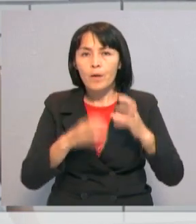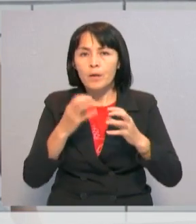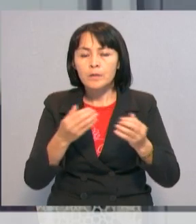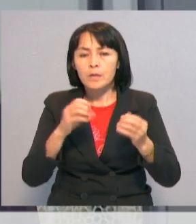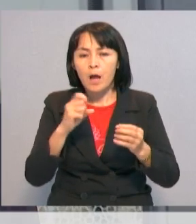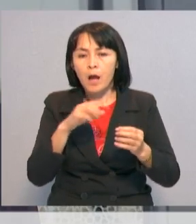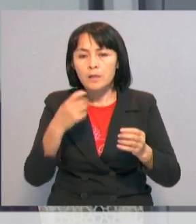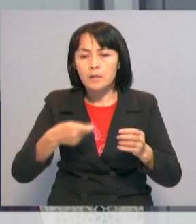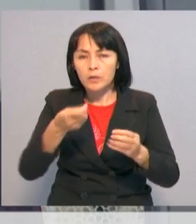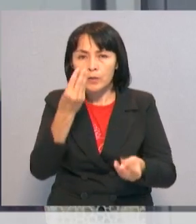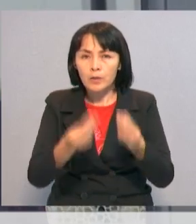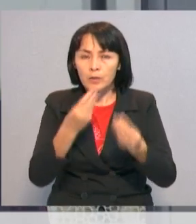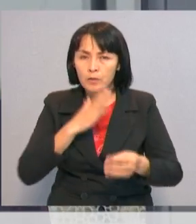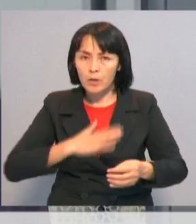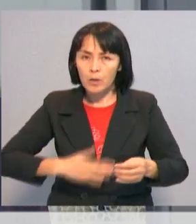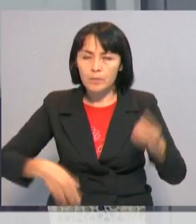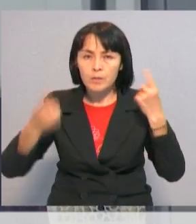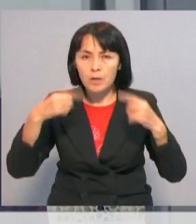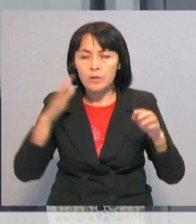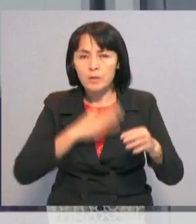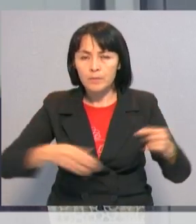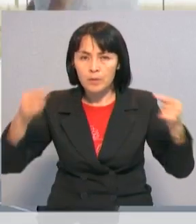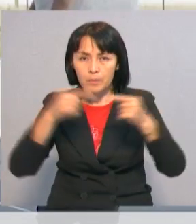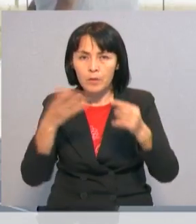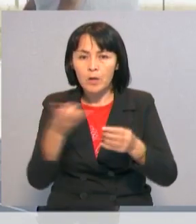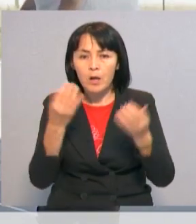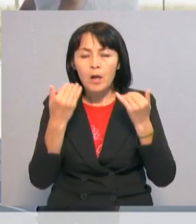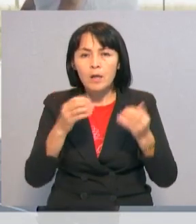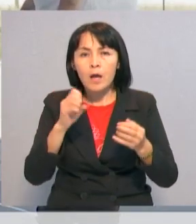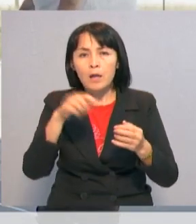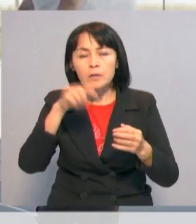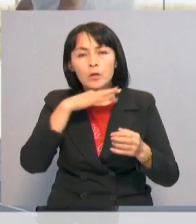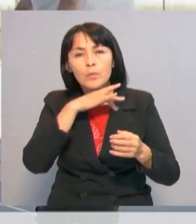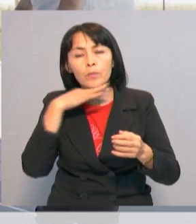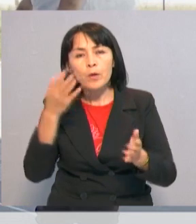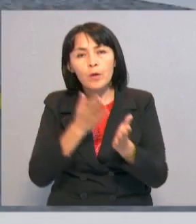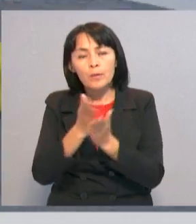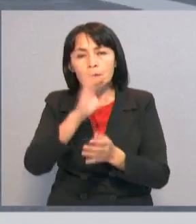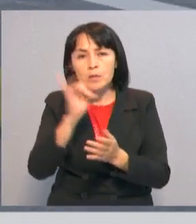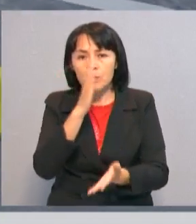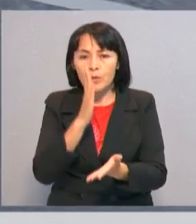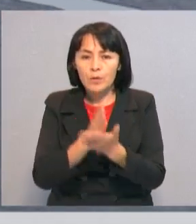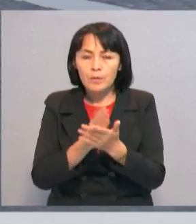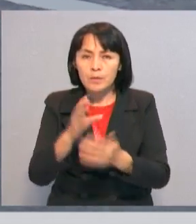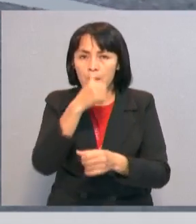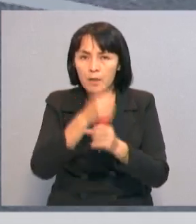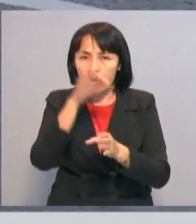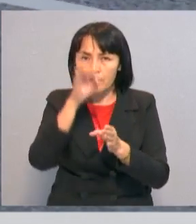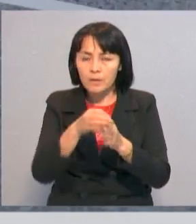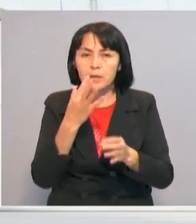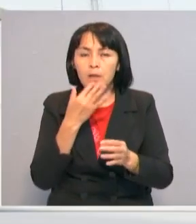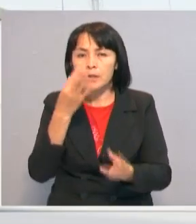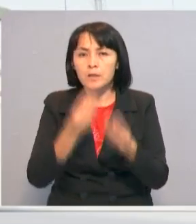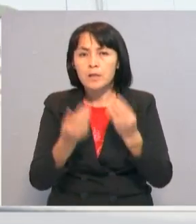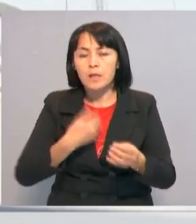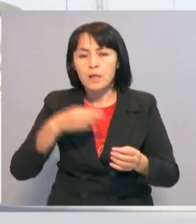Агату игра требует терпения и отличной меткости Однако Агату имеет многовековую историю и главная цель национальной